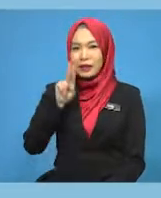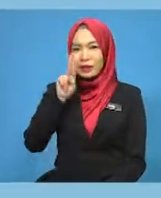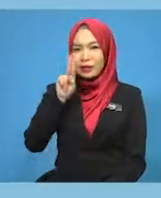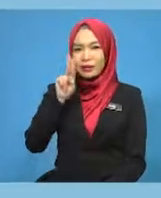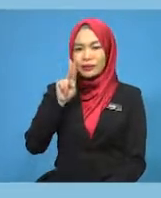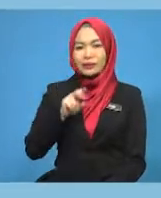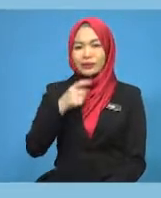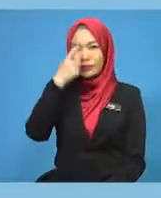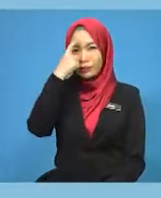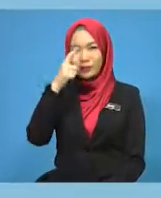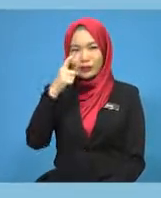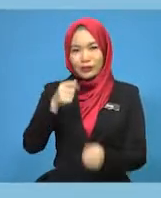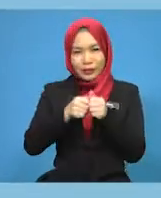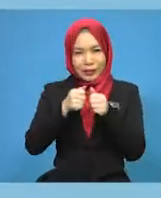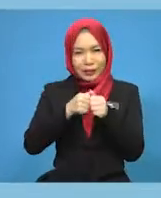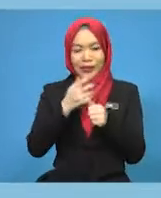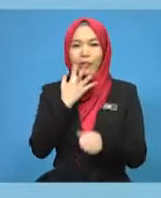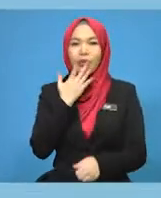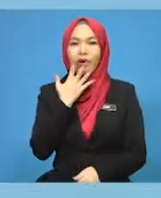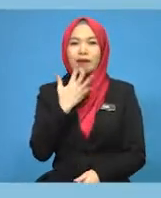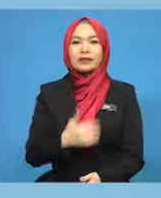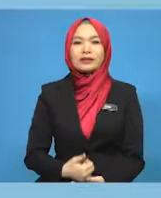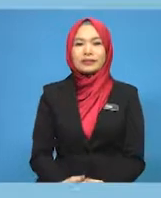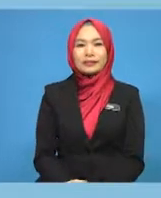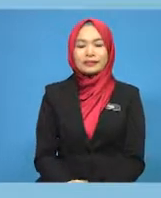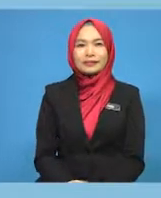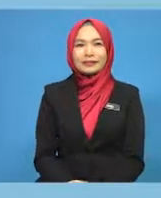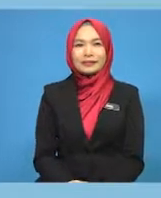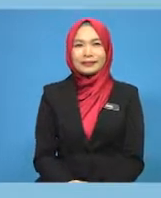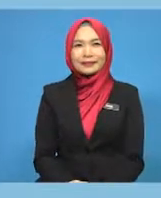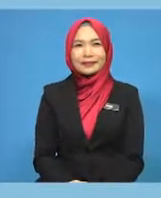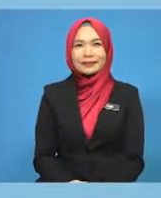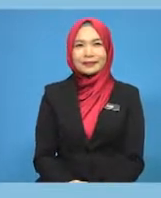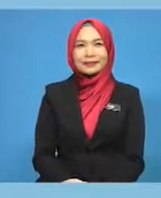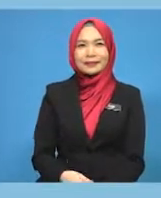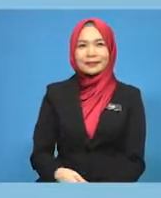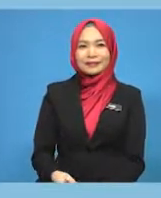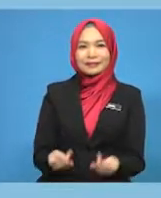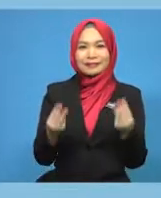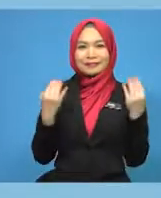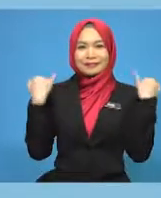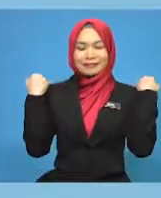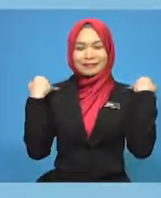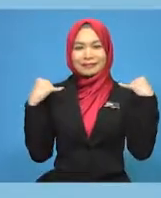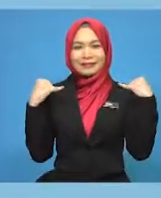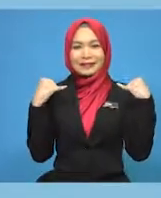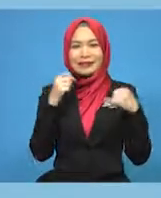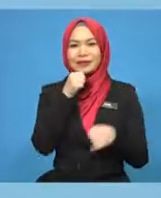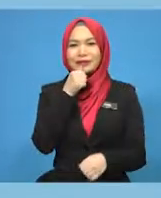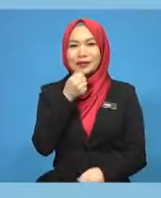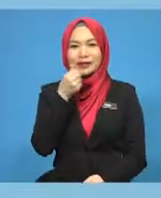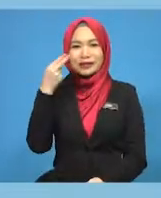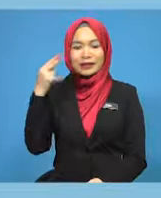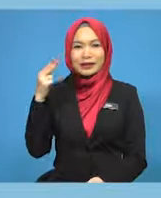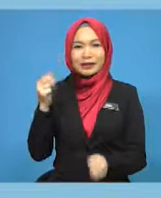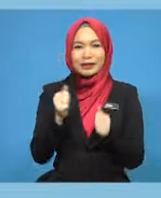adalah ungu. Saya ulang sekali lagi ayat tersebut ya. Mari jual kacang hijau bersama